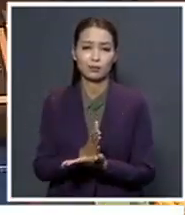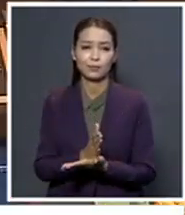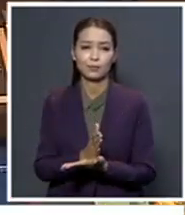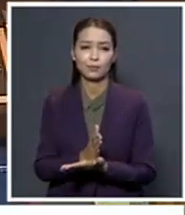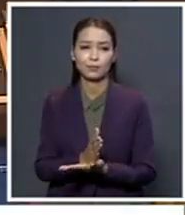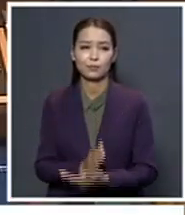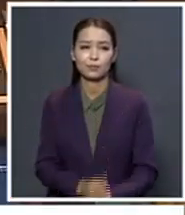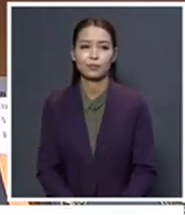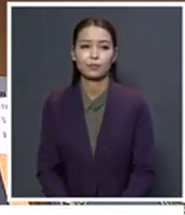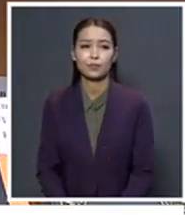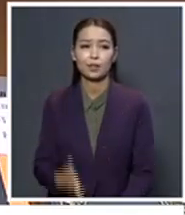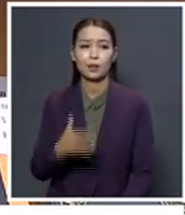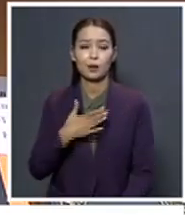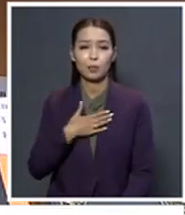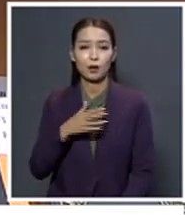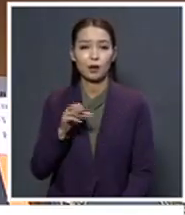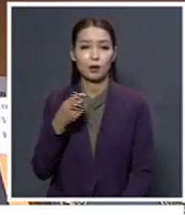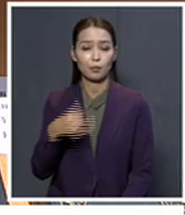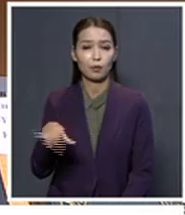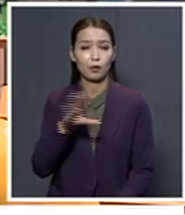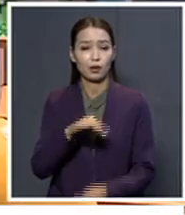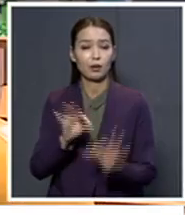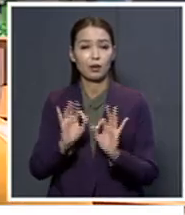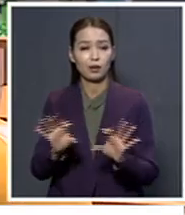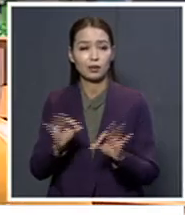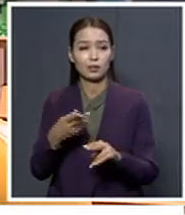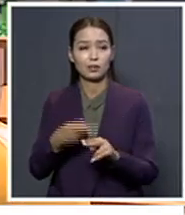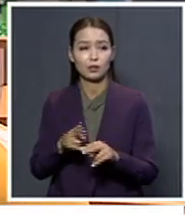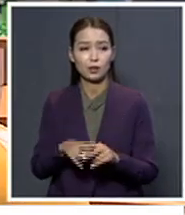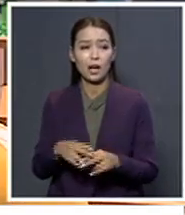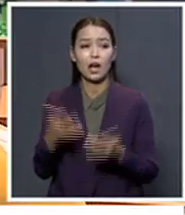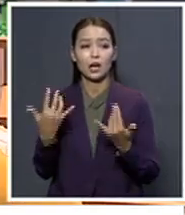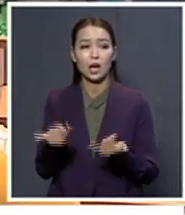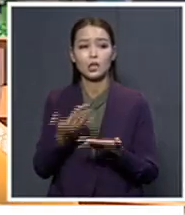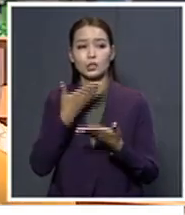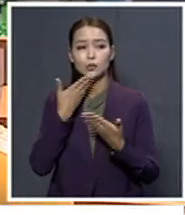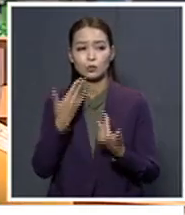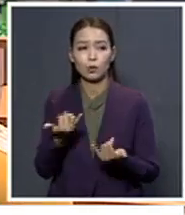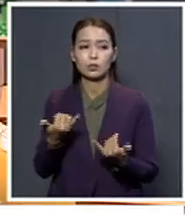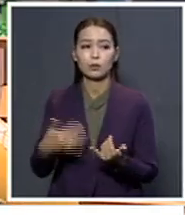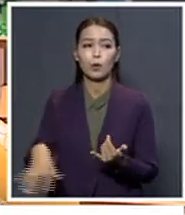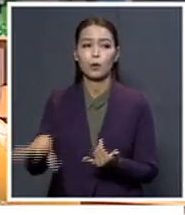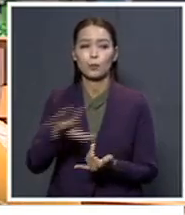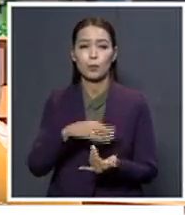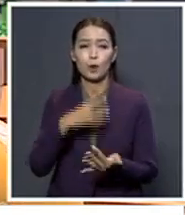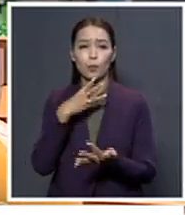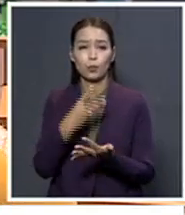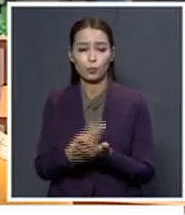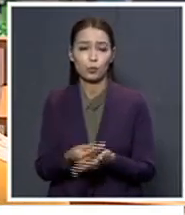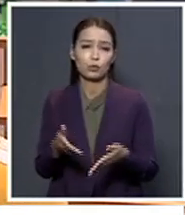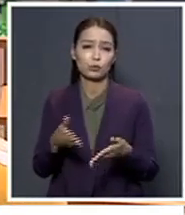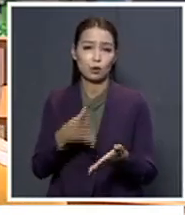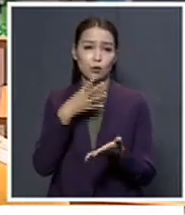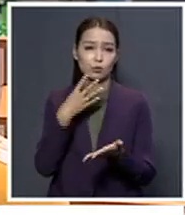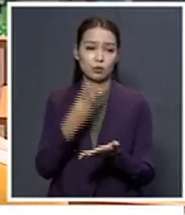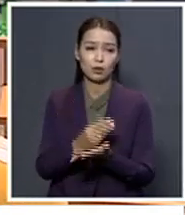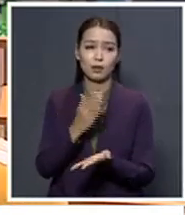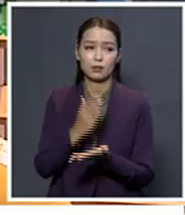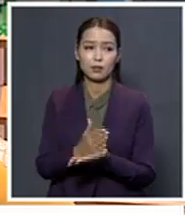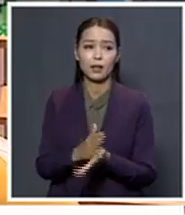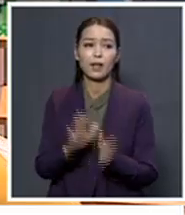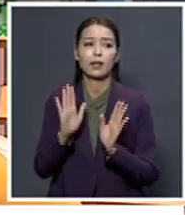Абай атамыздың ұрпақтары қазір азайды, қазір жоқ, бәрі о дүниелік болды. Тек